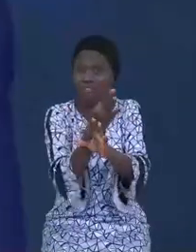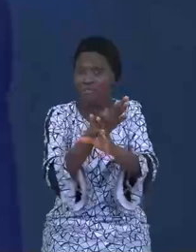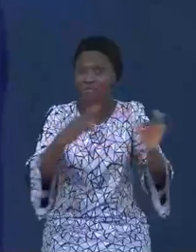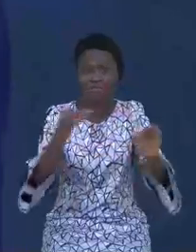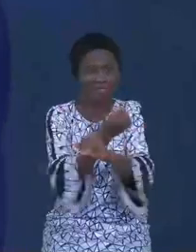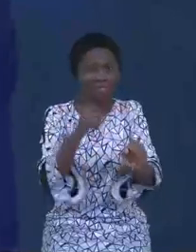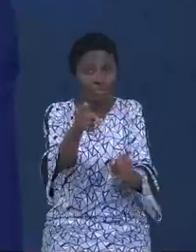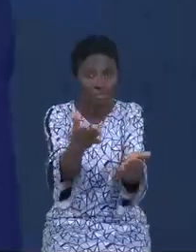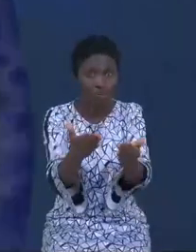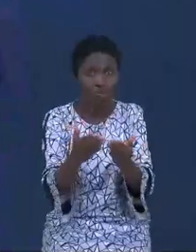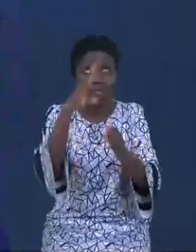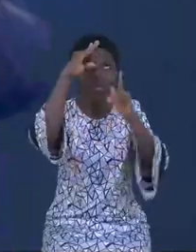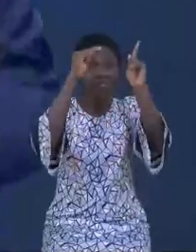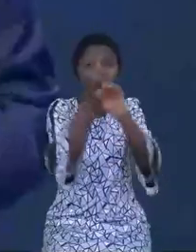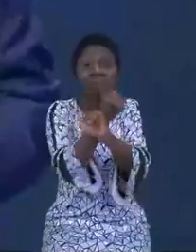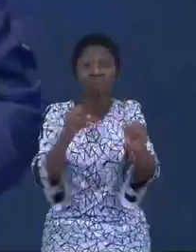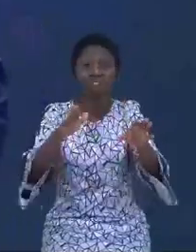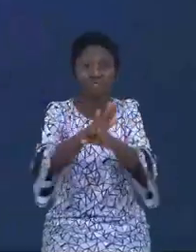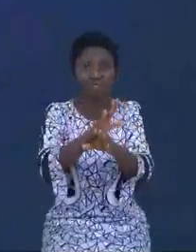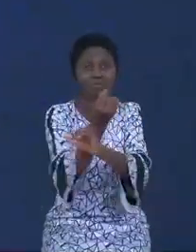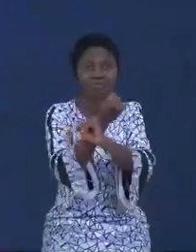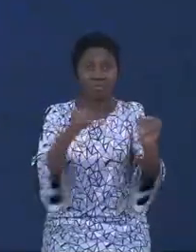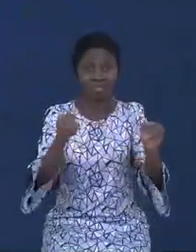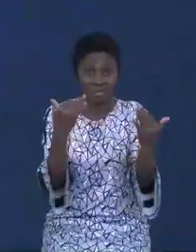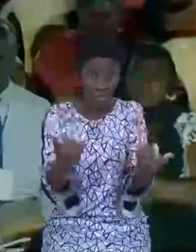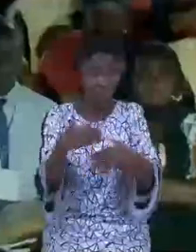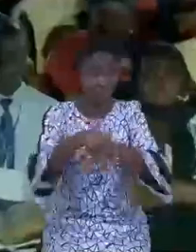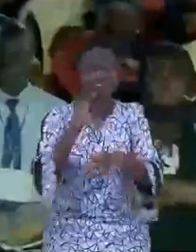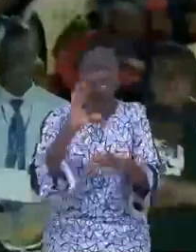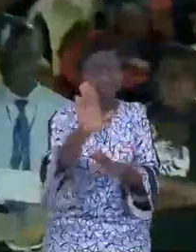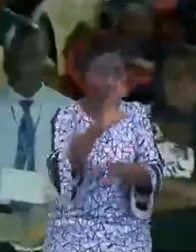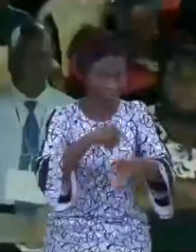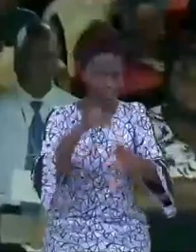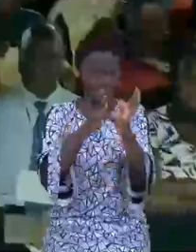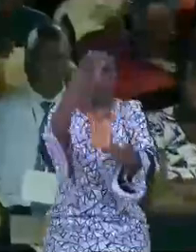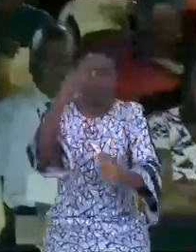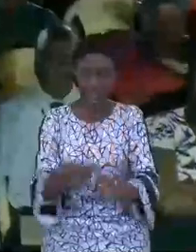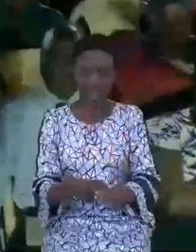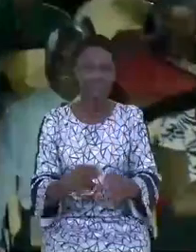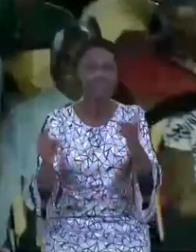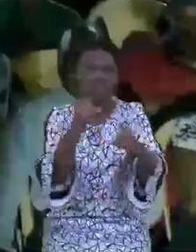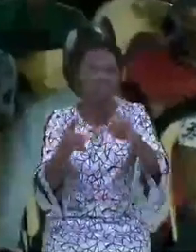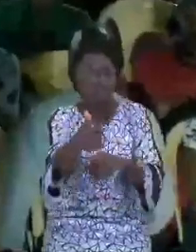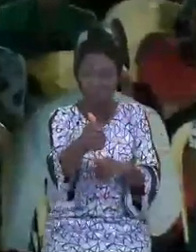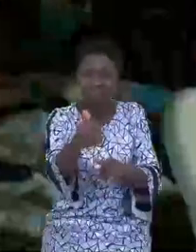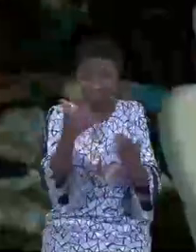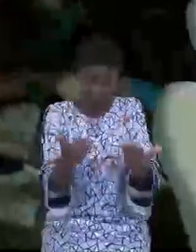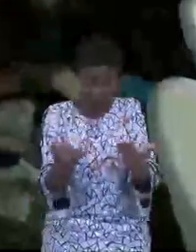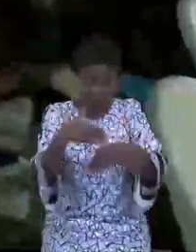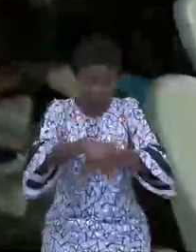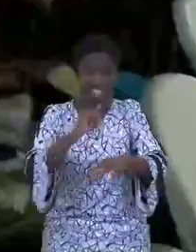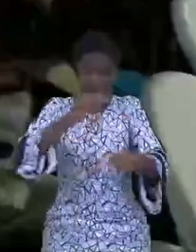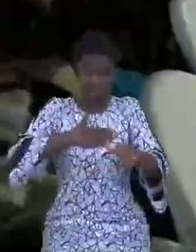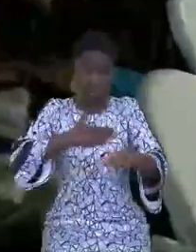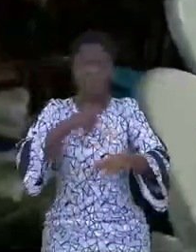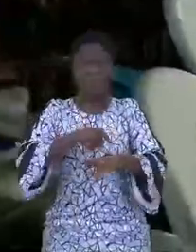son salut, le plein salut, ce soir, c'est ta soirée. Dis ce soir, c'est ma soirée.